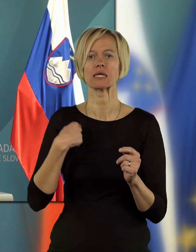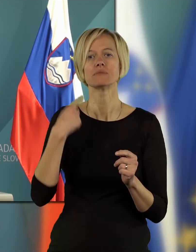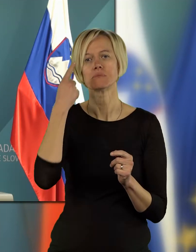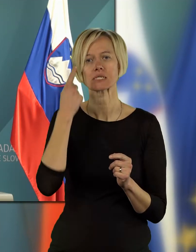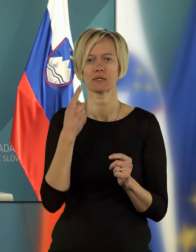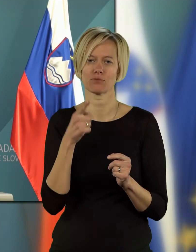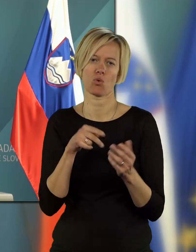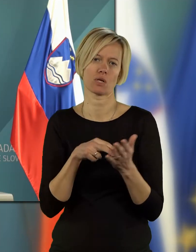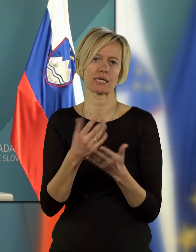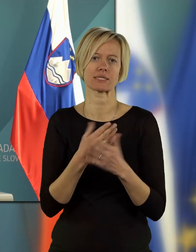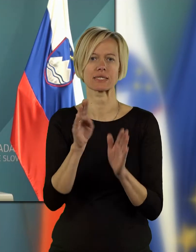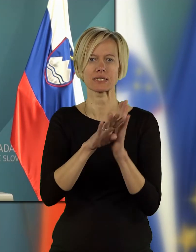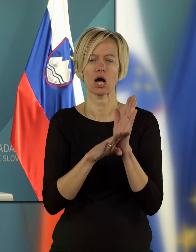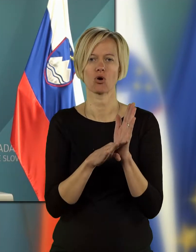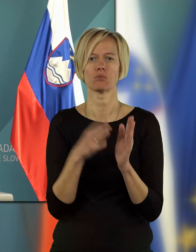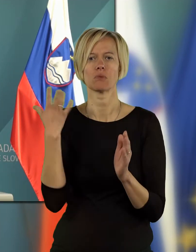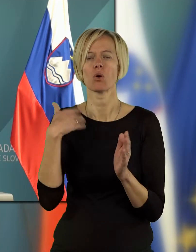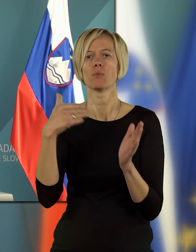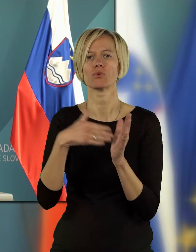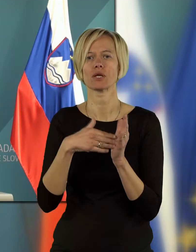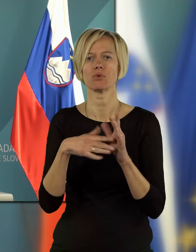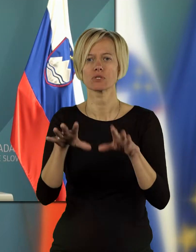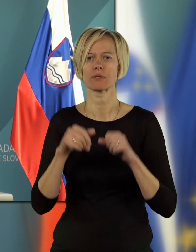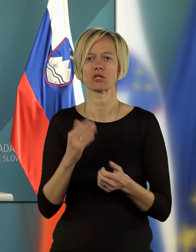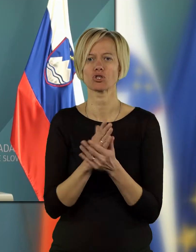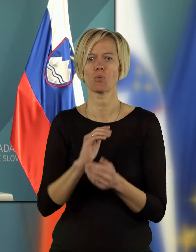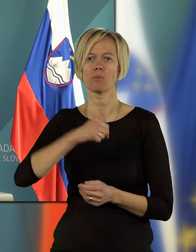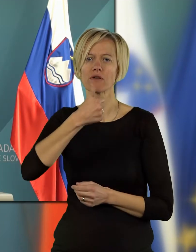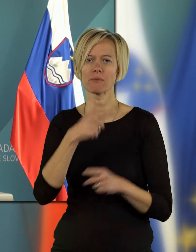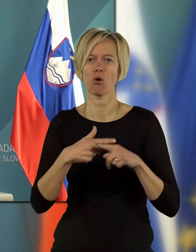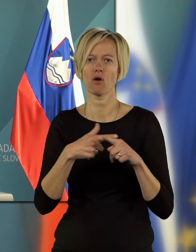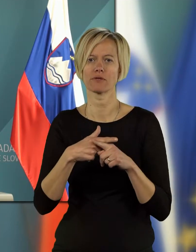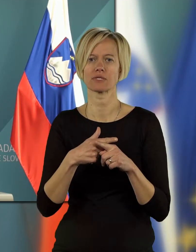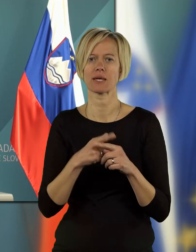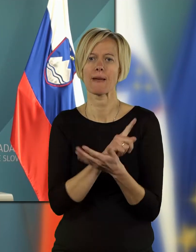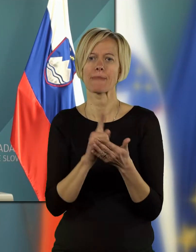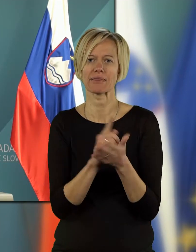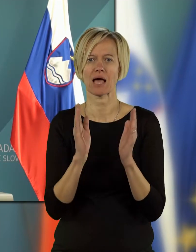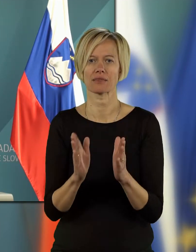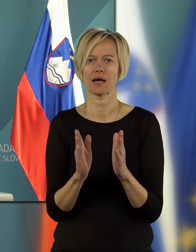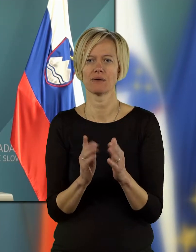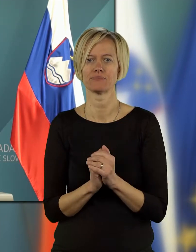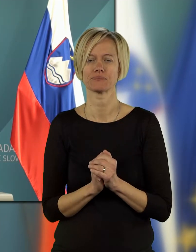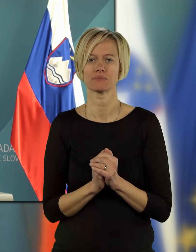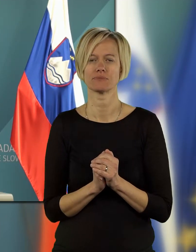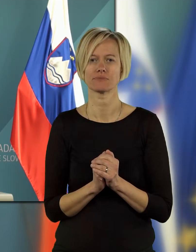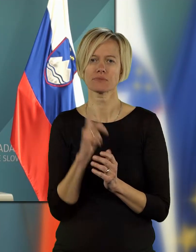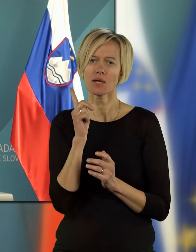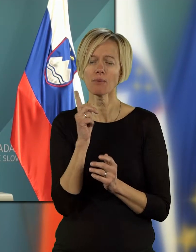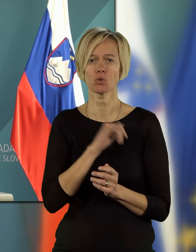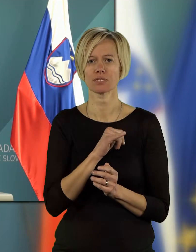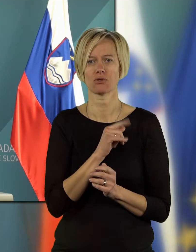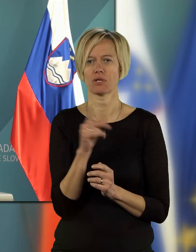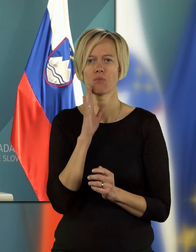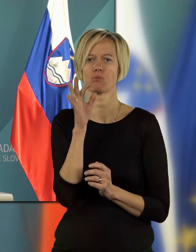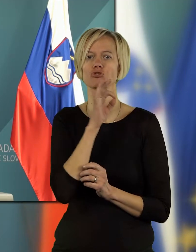volitvami. Jaz mislim, da gre za zakon, ki bi ga bilo potrebno sprejeti že v prvi polovici mandata, vendar vseeno